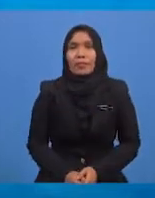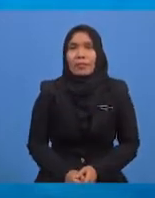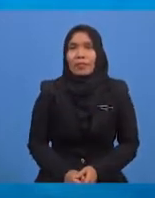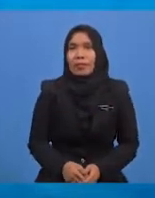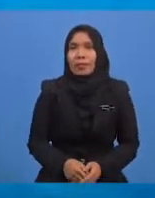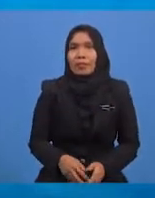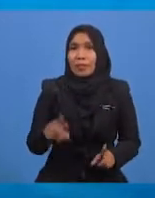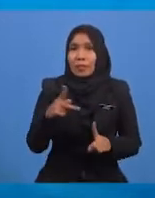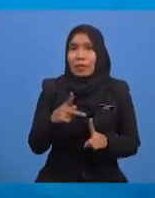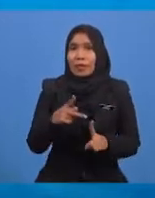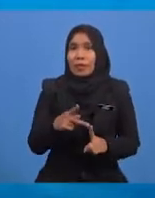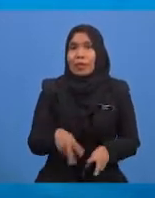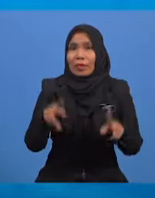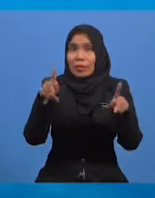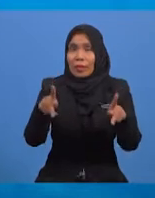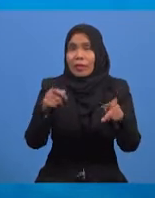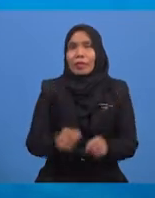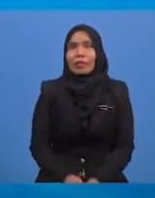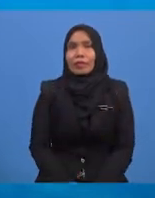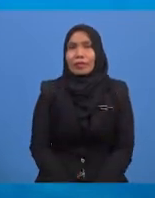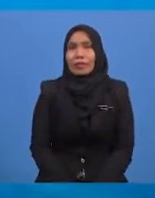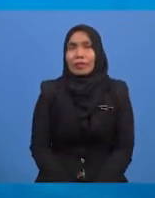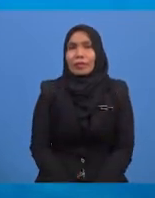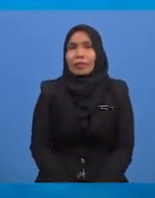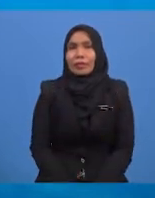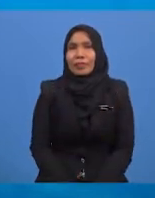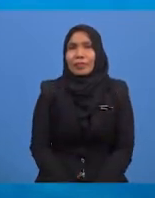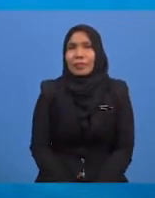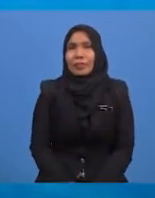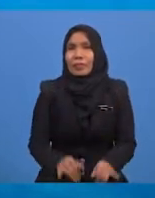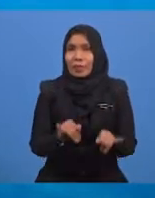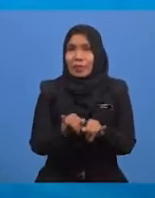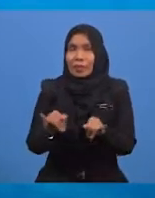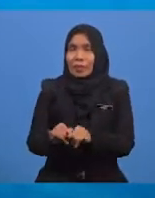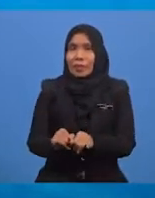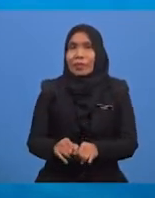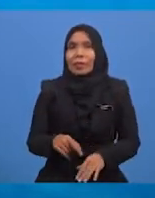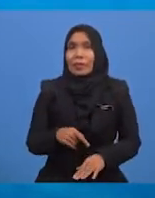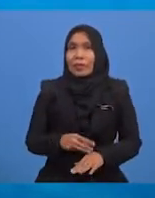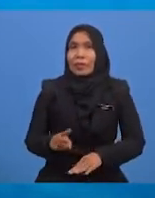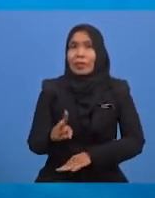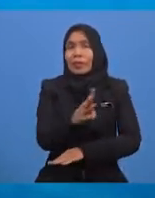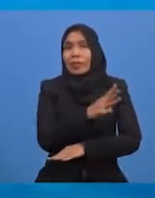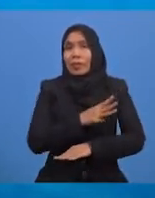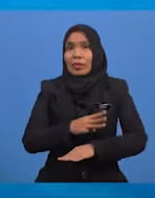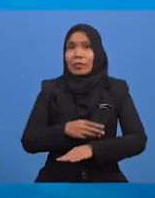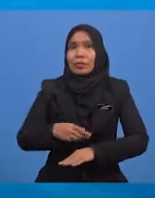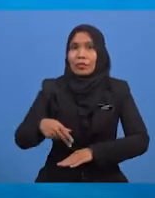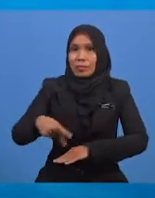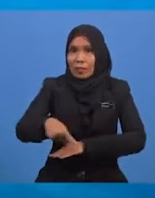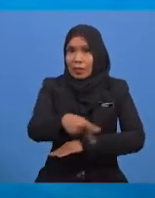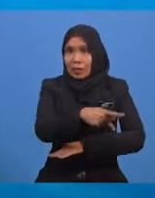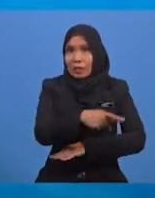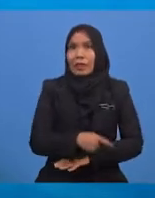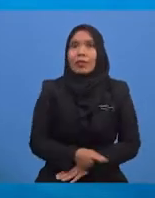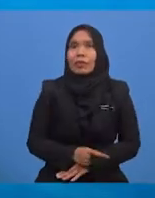untuk mendapatkan keuntungan. Contohnya, jika di kawasan pantai timur, setiap hujung tahun akan berlaku